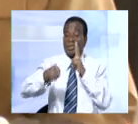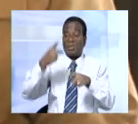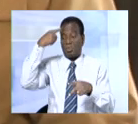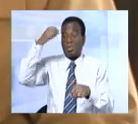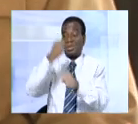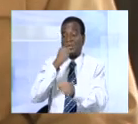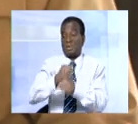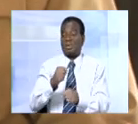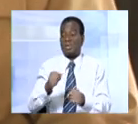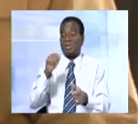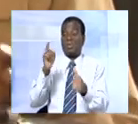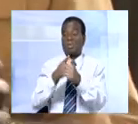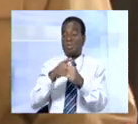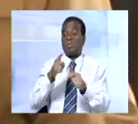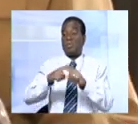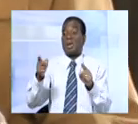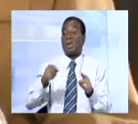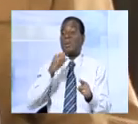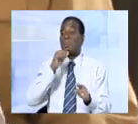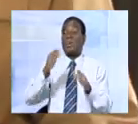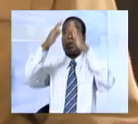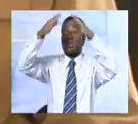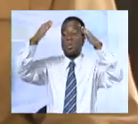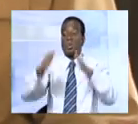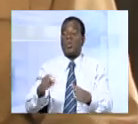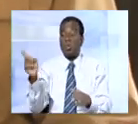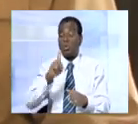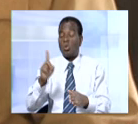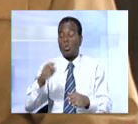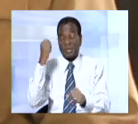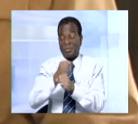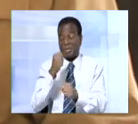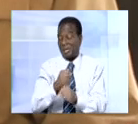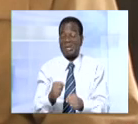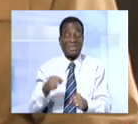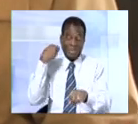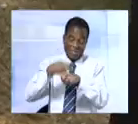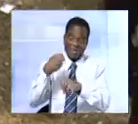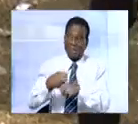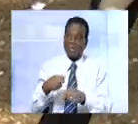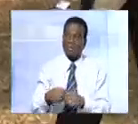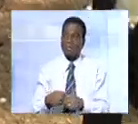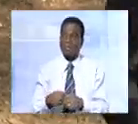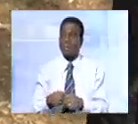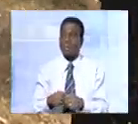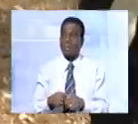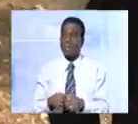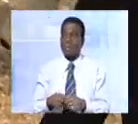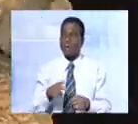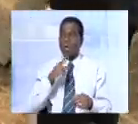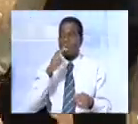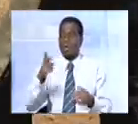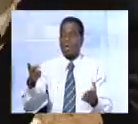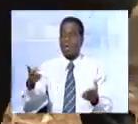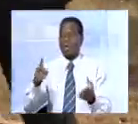ça c'est autre chose, mais n'ayant pas de bâtiment pour pouvoir travailler, ça serait quand même assez difficile. Des réalités découvertes